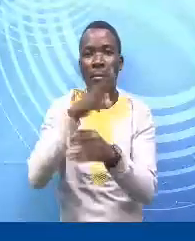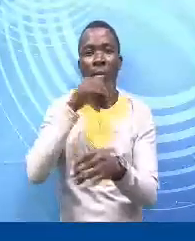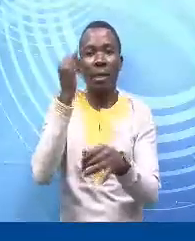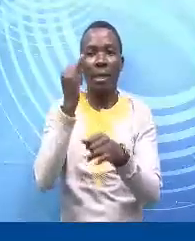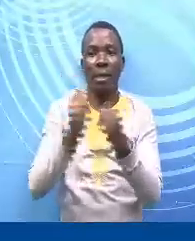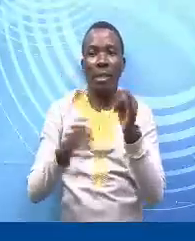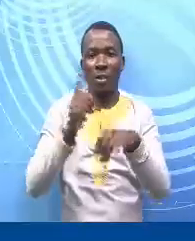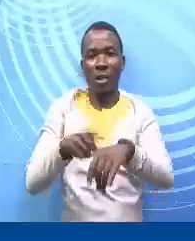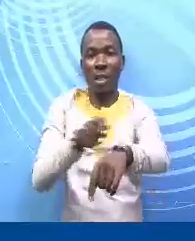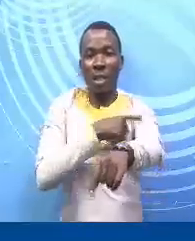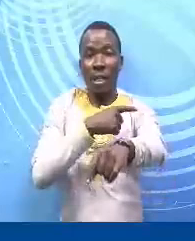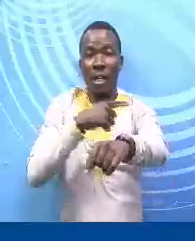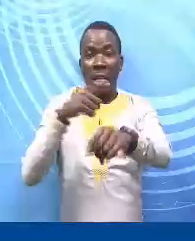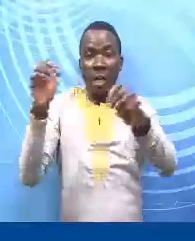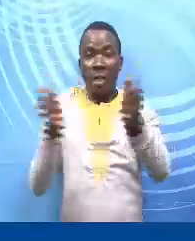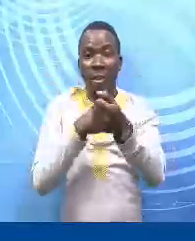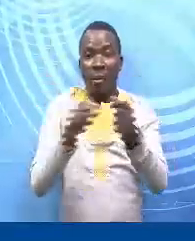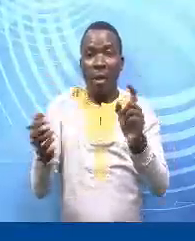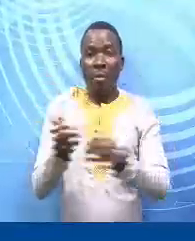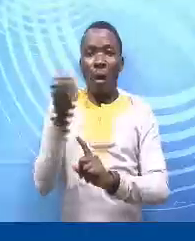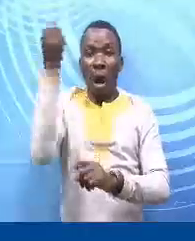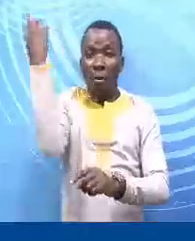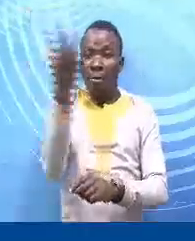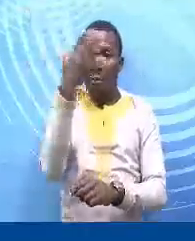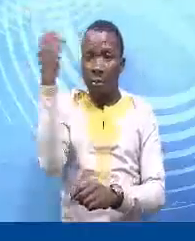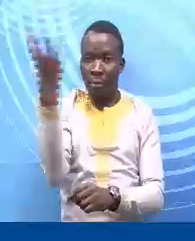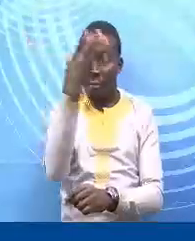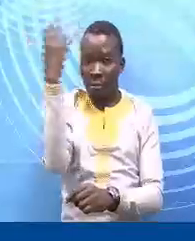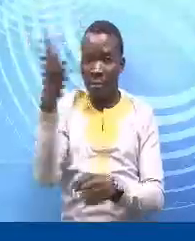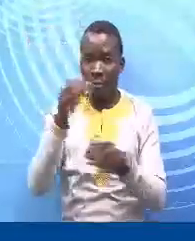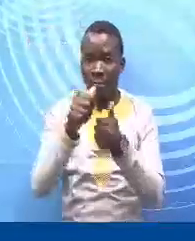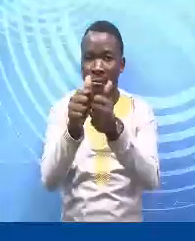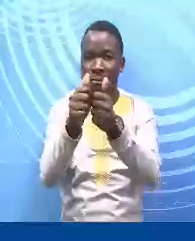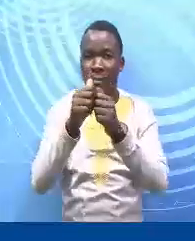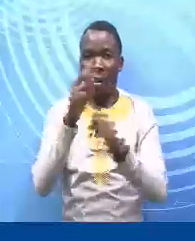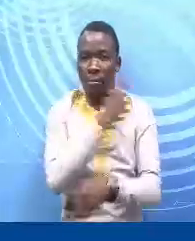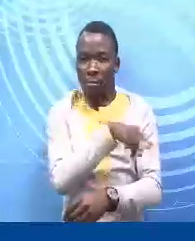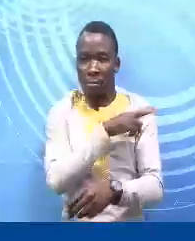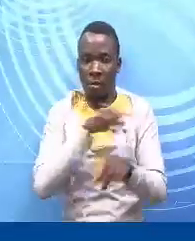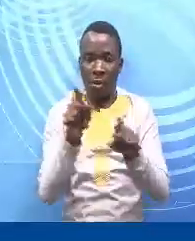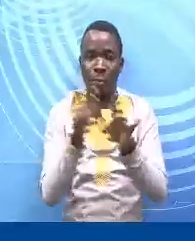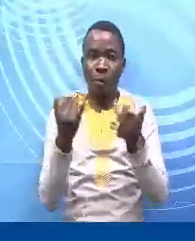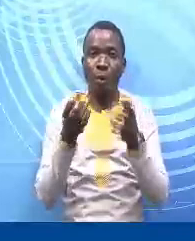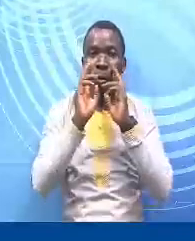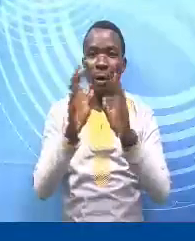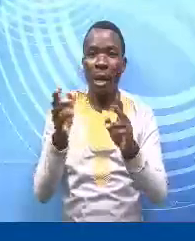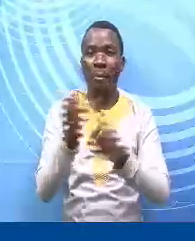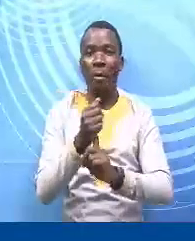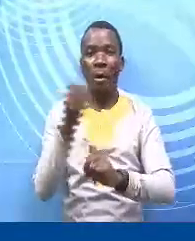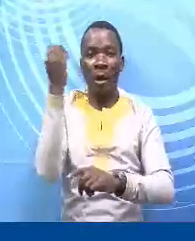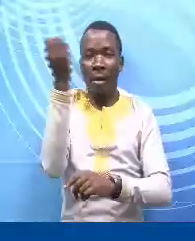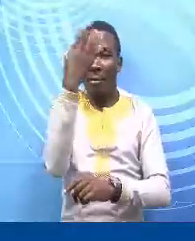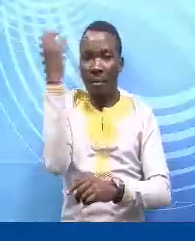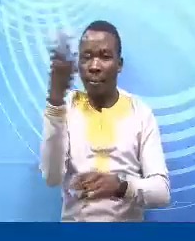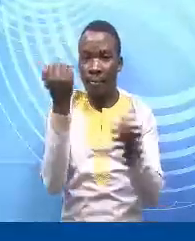umwanya munini atarabasha kuba imbangukira gutabara yamutwara kwa muganga, ariko kuri ubu ngubu nk'uko mubibona amaze kubona imbangukira